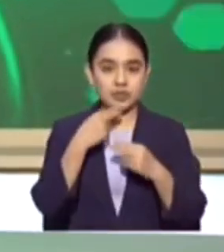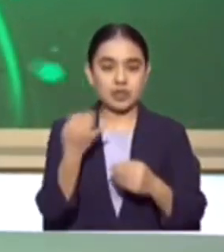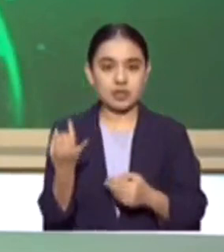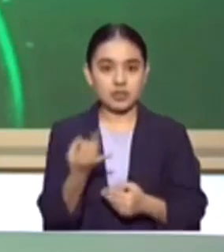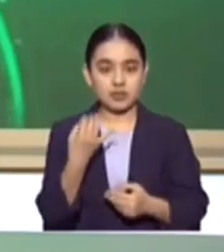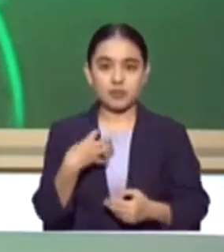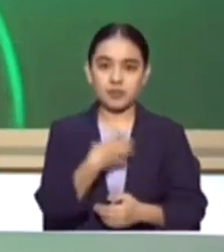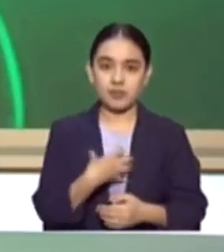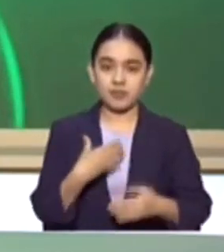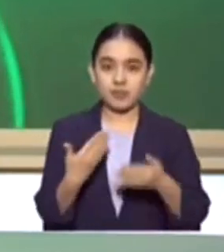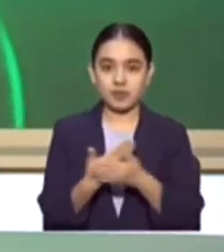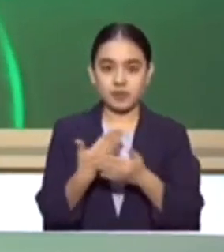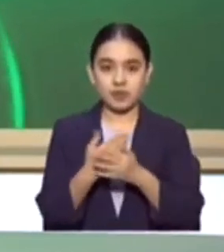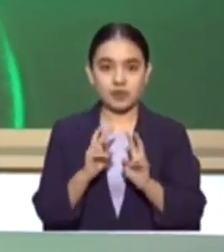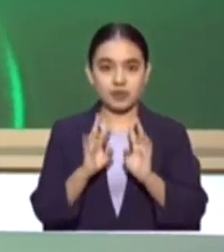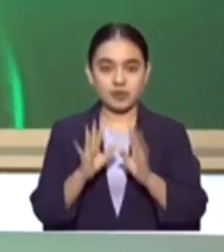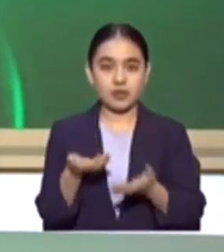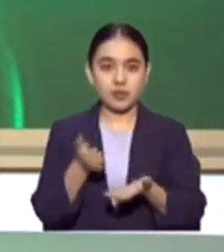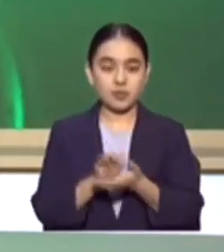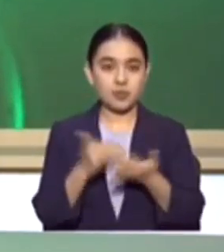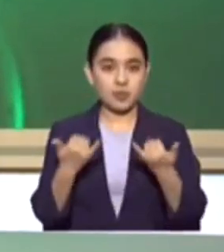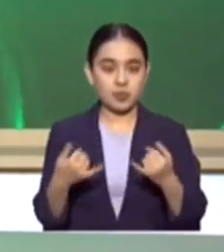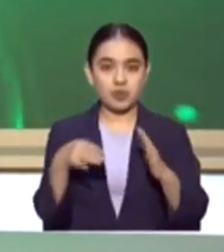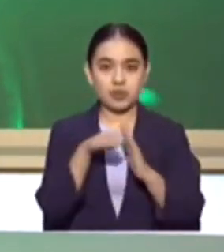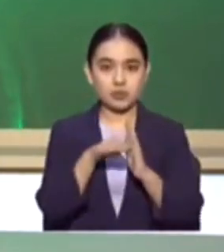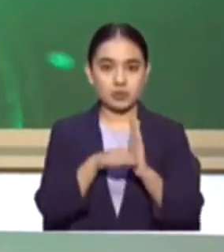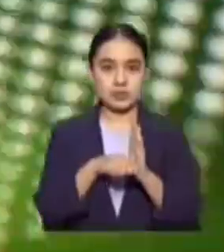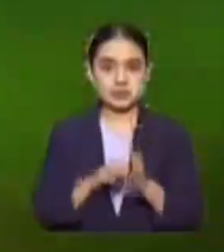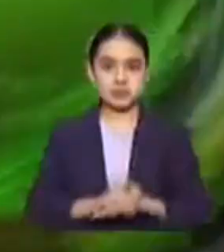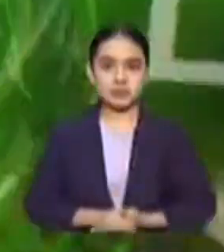va dolzarb xabarlarni yetkazamiz. Demak, tanishing bugun dasturimizda.